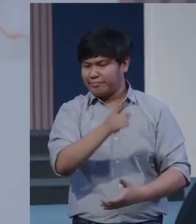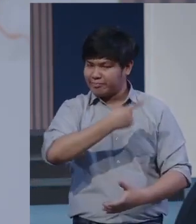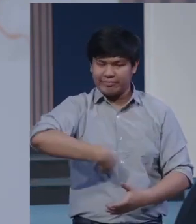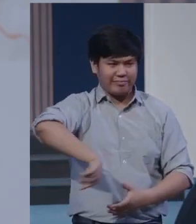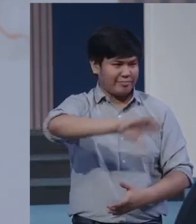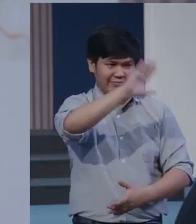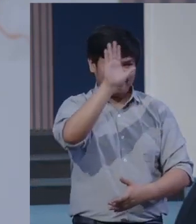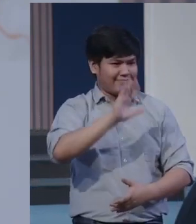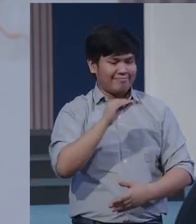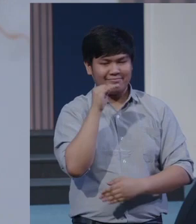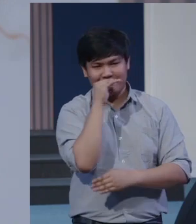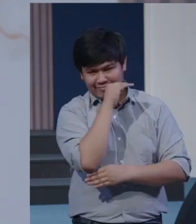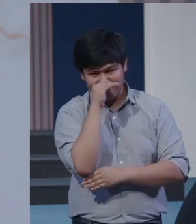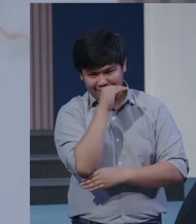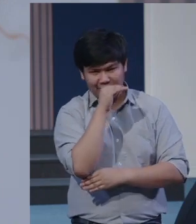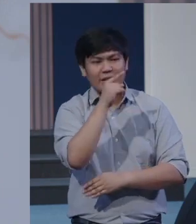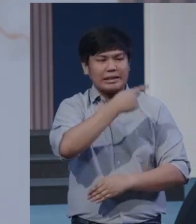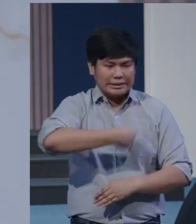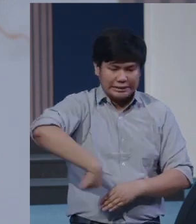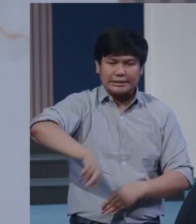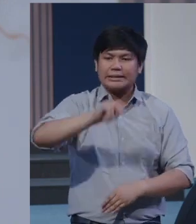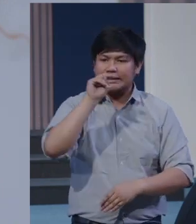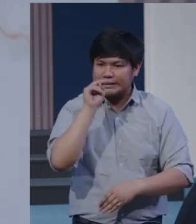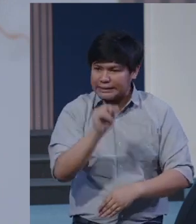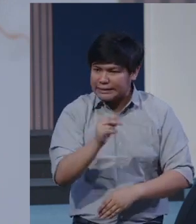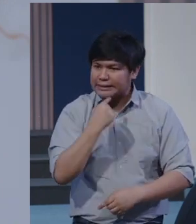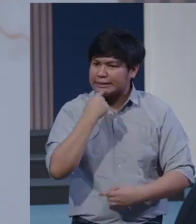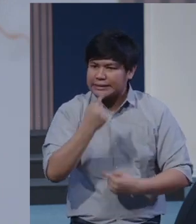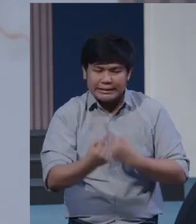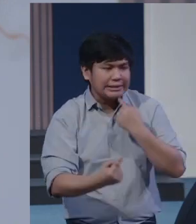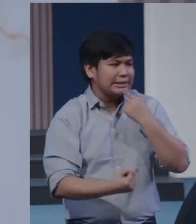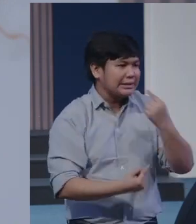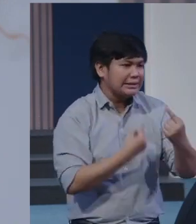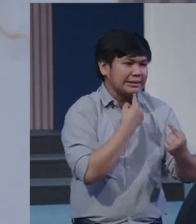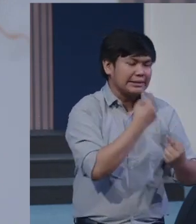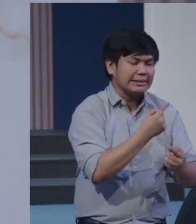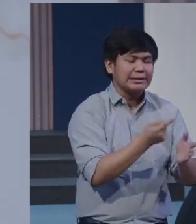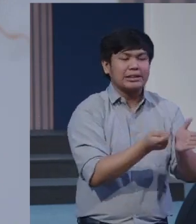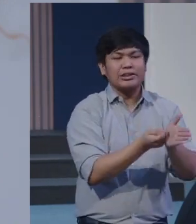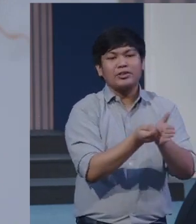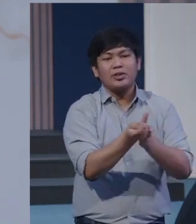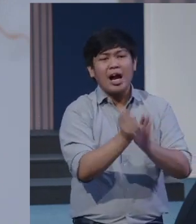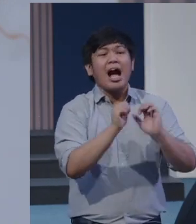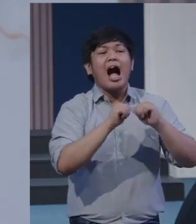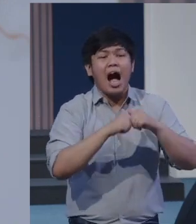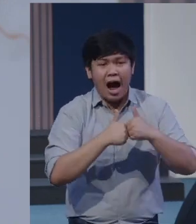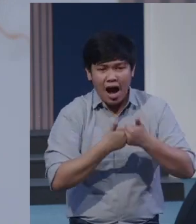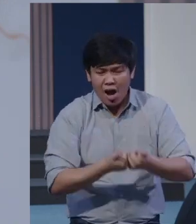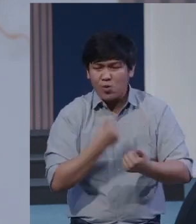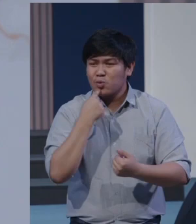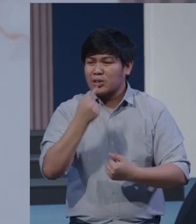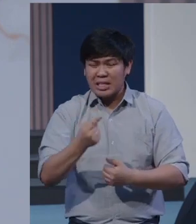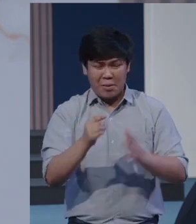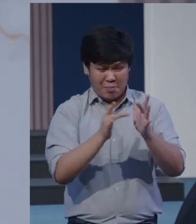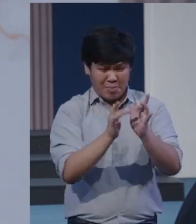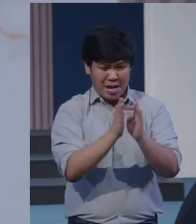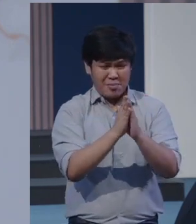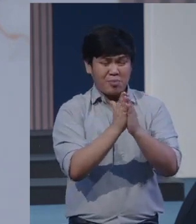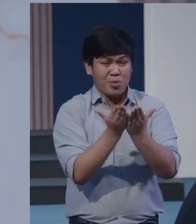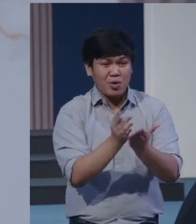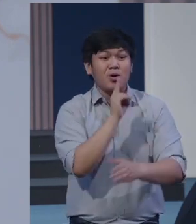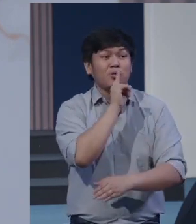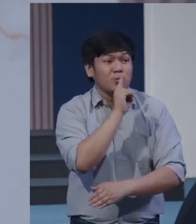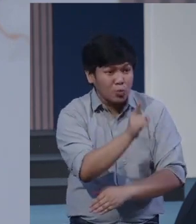kailangan nagsasabi ng totoo Paano natin maipahahayag ang katotohanan ng salita ng Diyos kung tayo